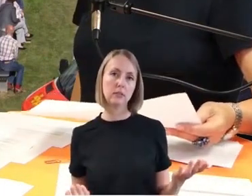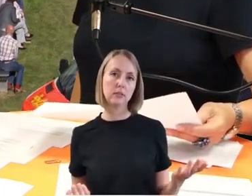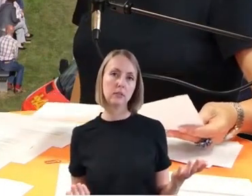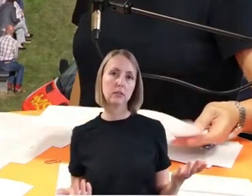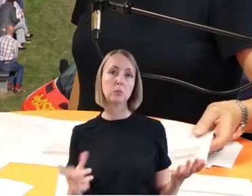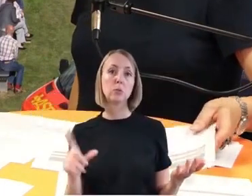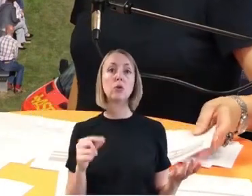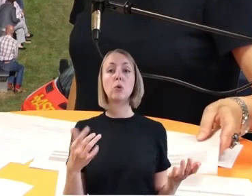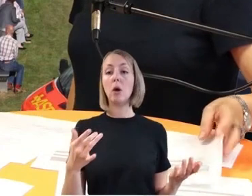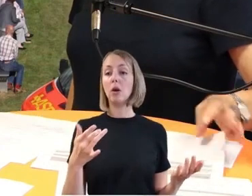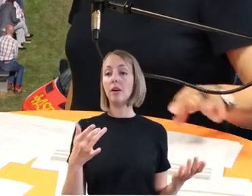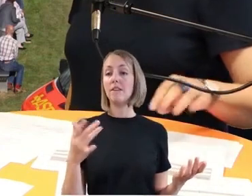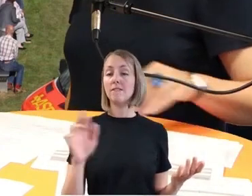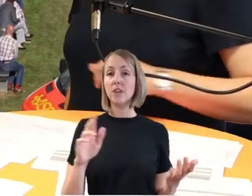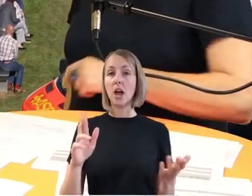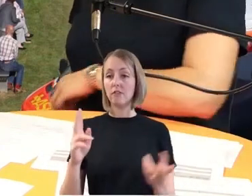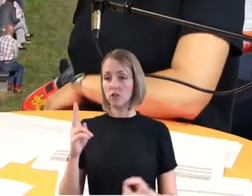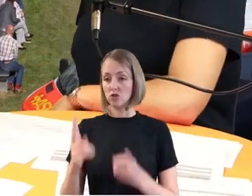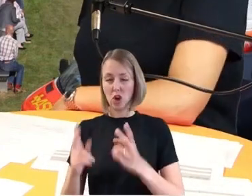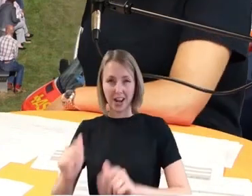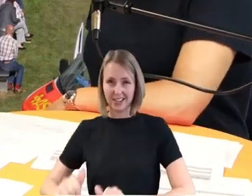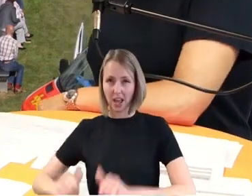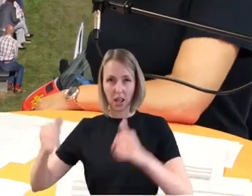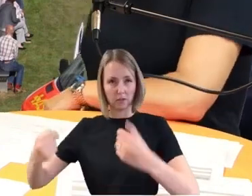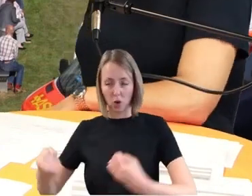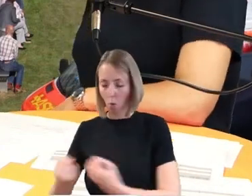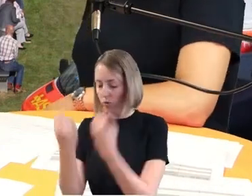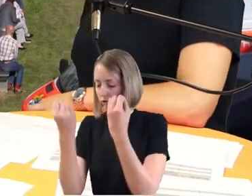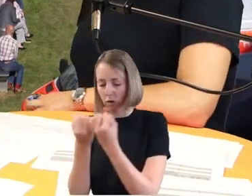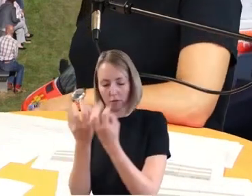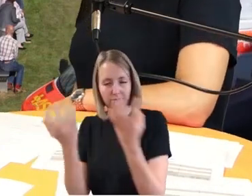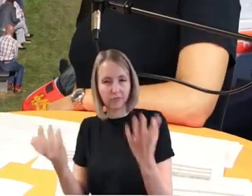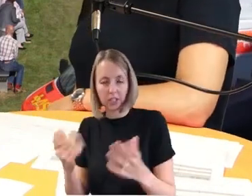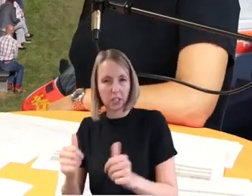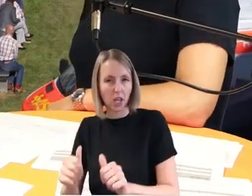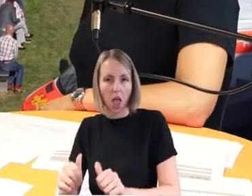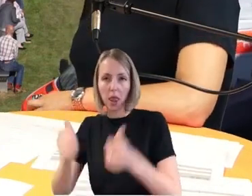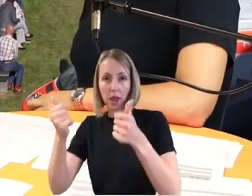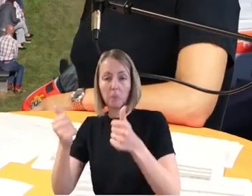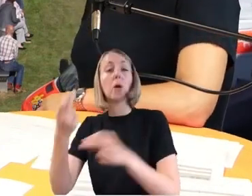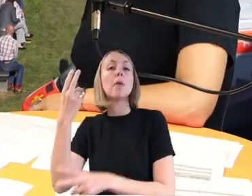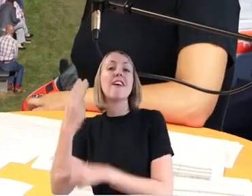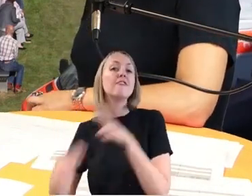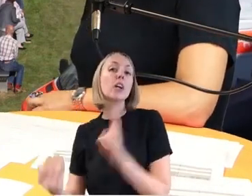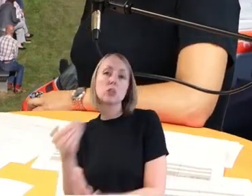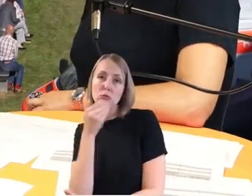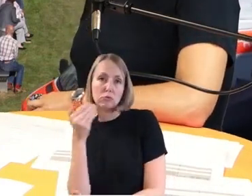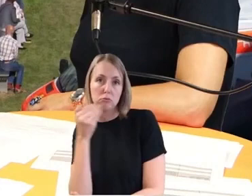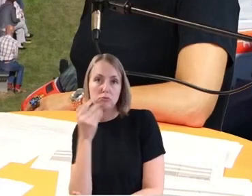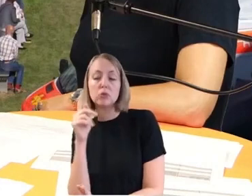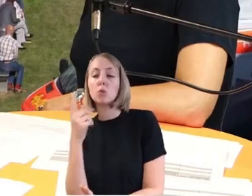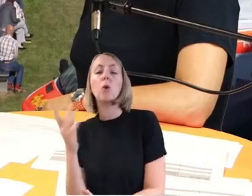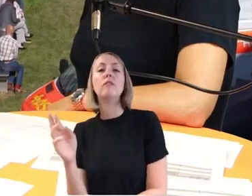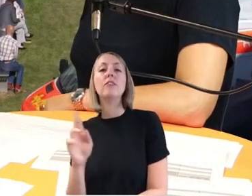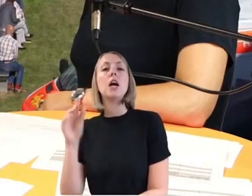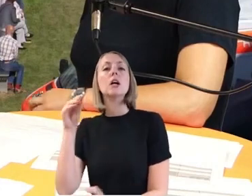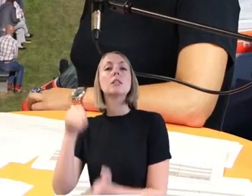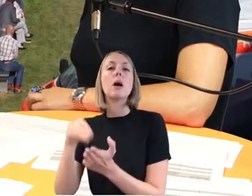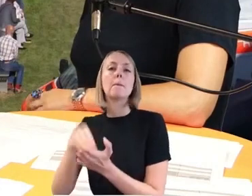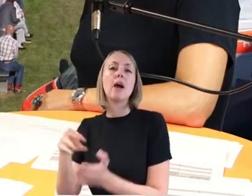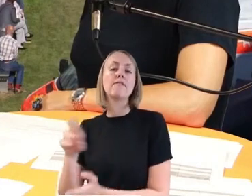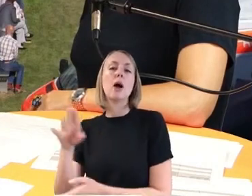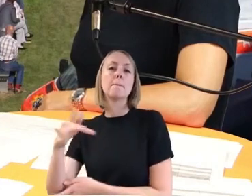Betroffene aus einem Schadensereignis, die aber nicht verletzt sind. Insofern kann hier der Begriff aus Sicht des BBKs, kann hier der Begriff